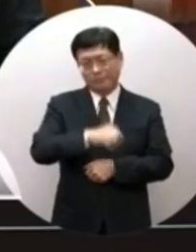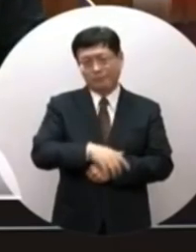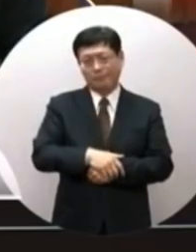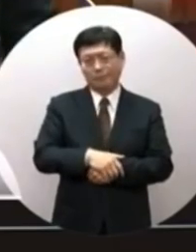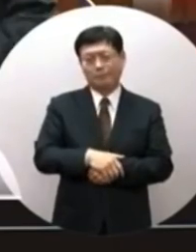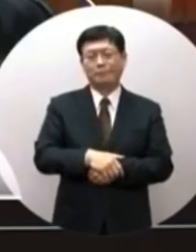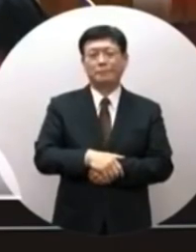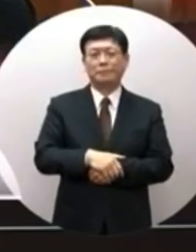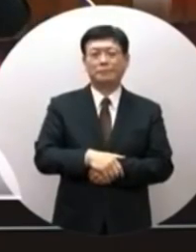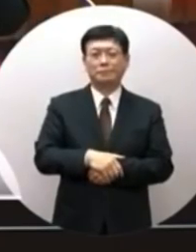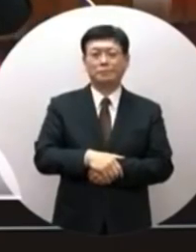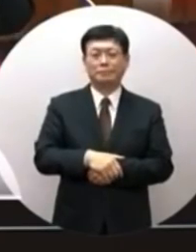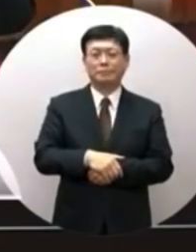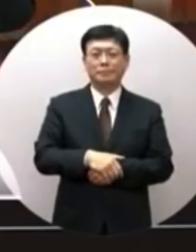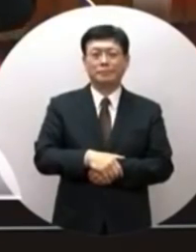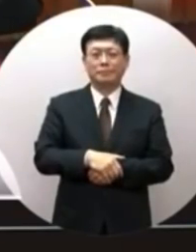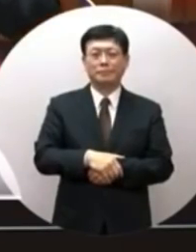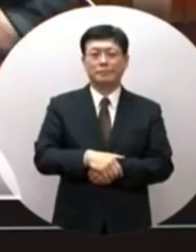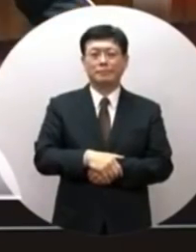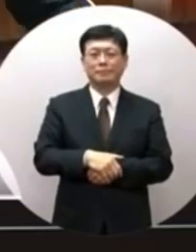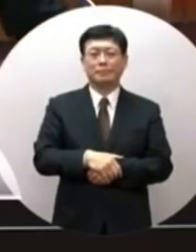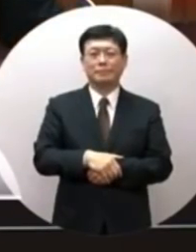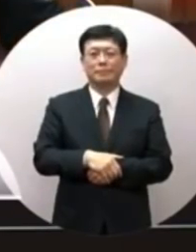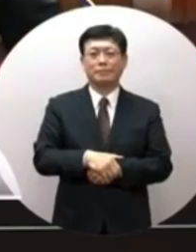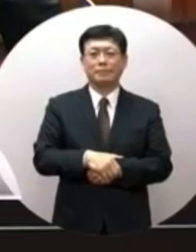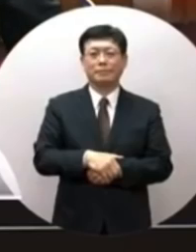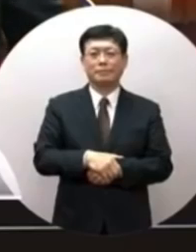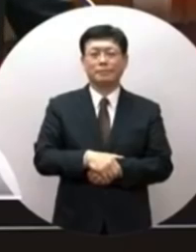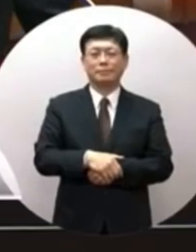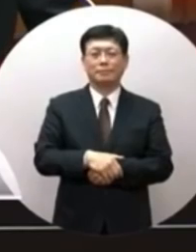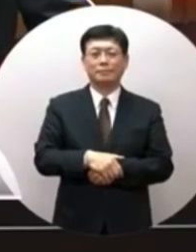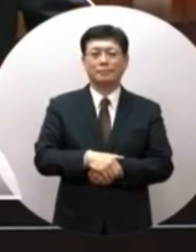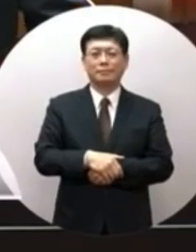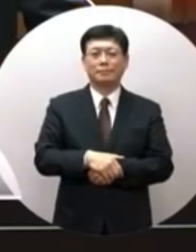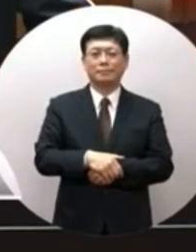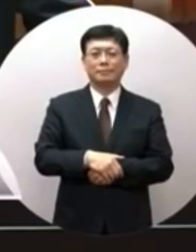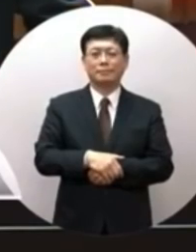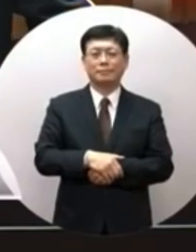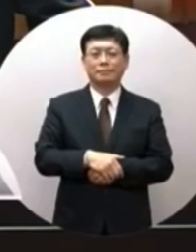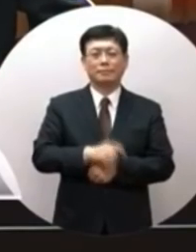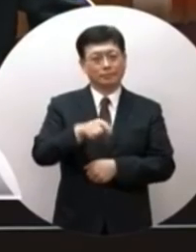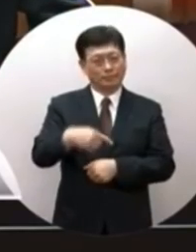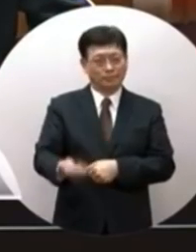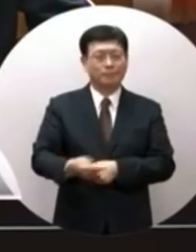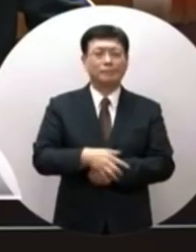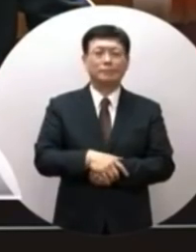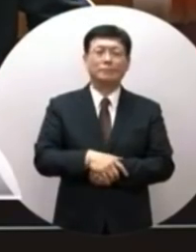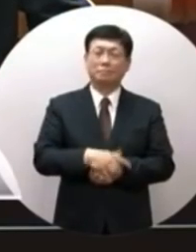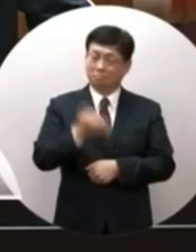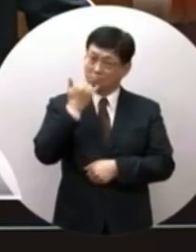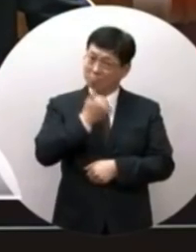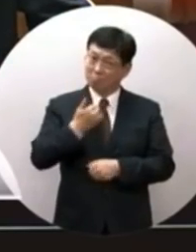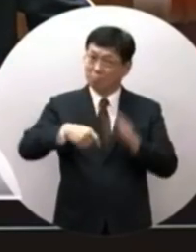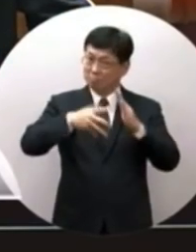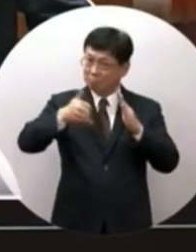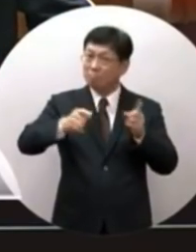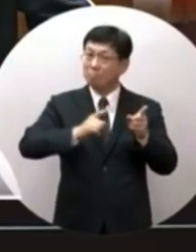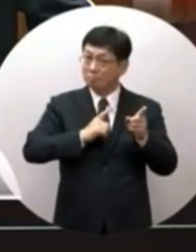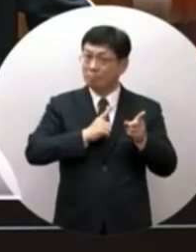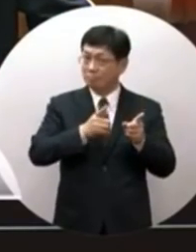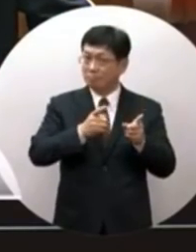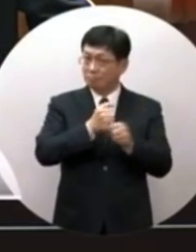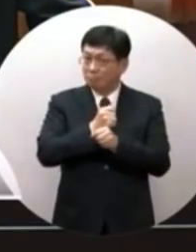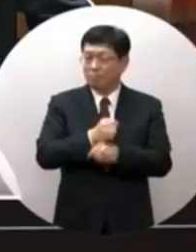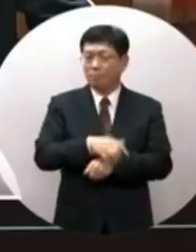了甲唔对，人甲咱指教，啊你这嘛是一种进步，免受气啦。 过来，这可能该议长你该注意，我